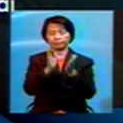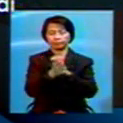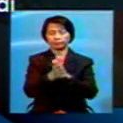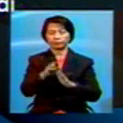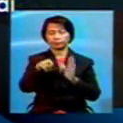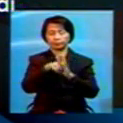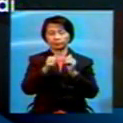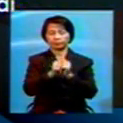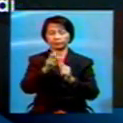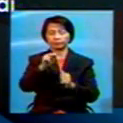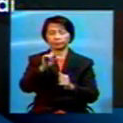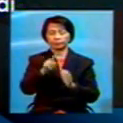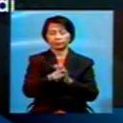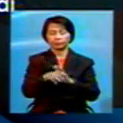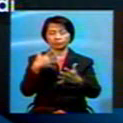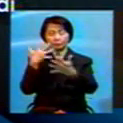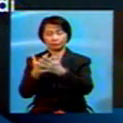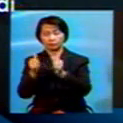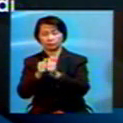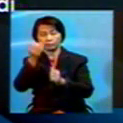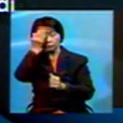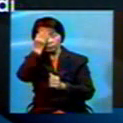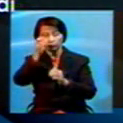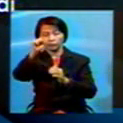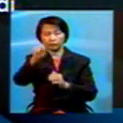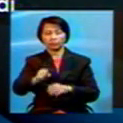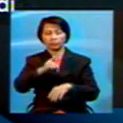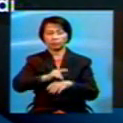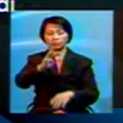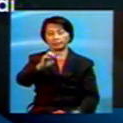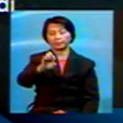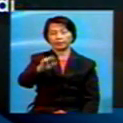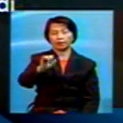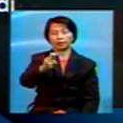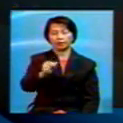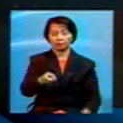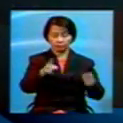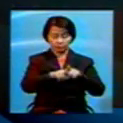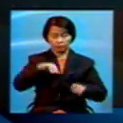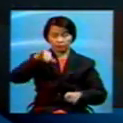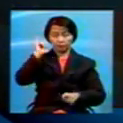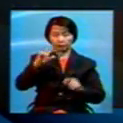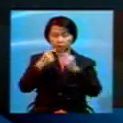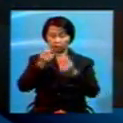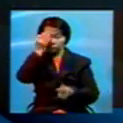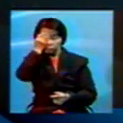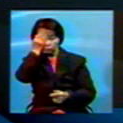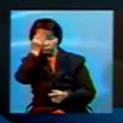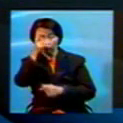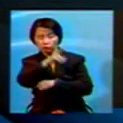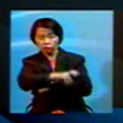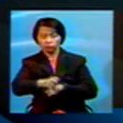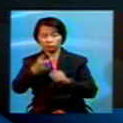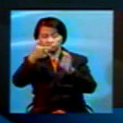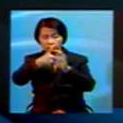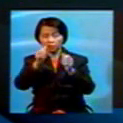MTI Maru yang ditawan lanun di selatan Pulau Aur Mersing dalam kejadian semalam sekumpulan lanun mencuri muatan